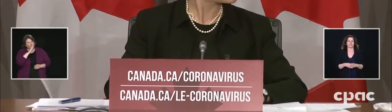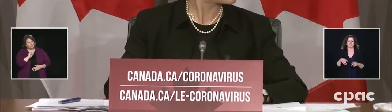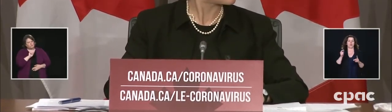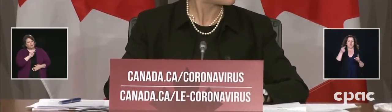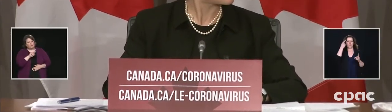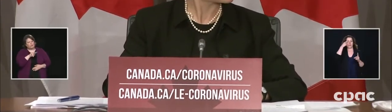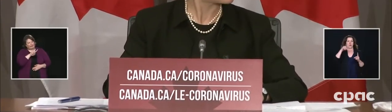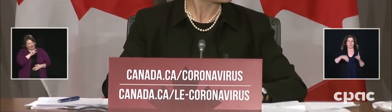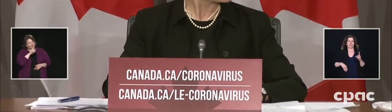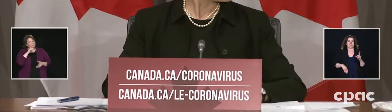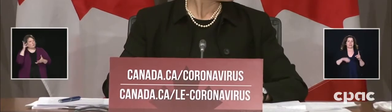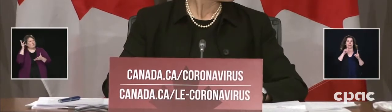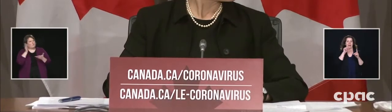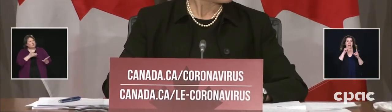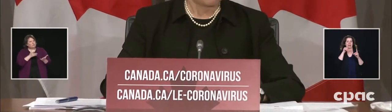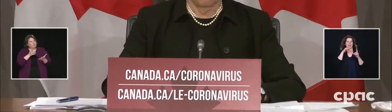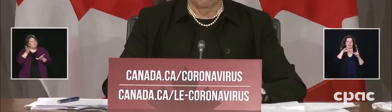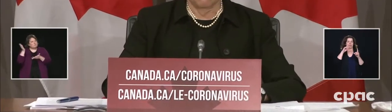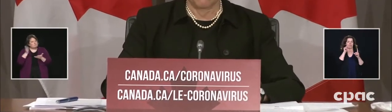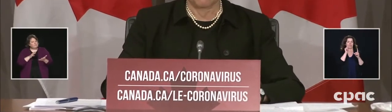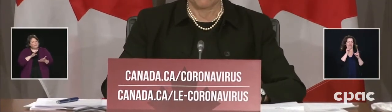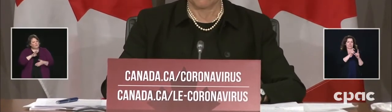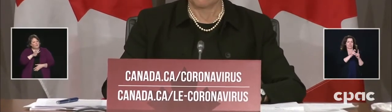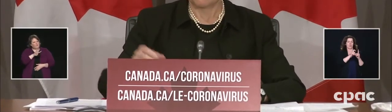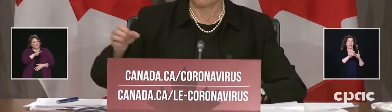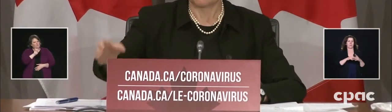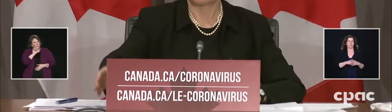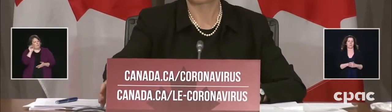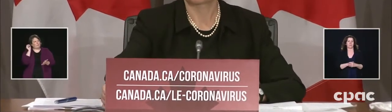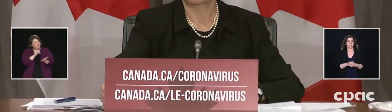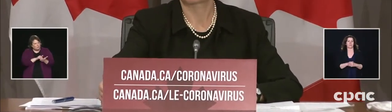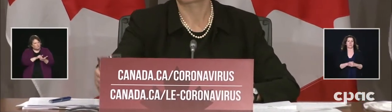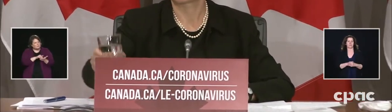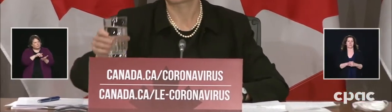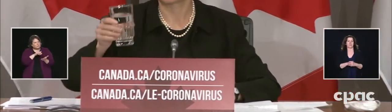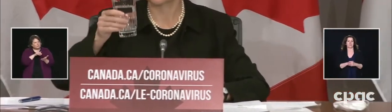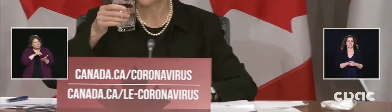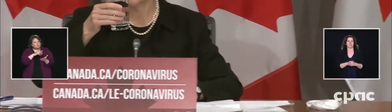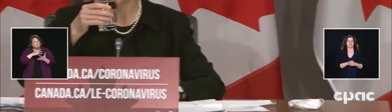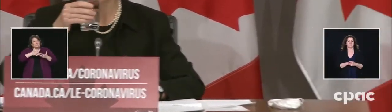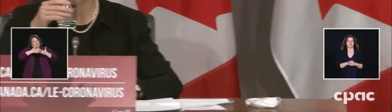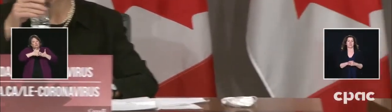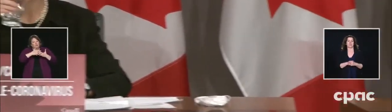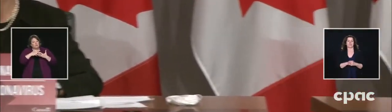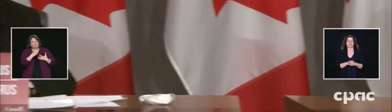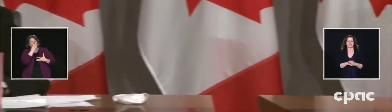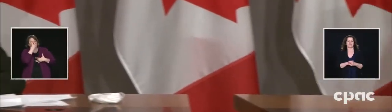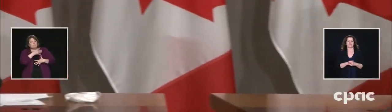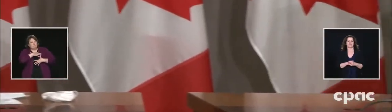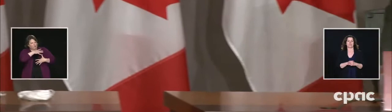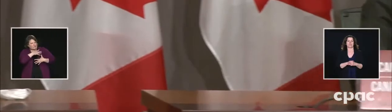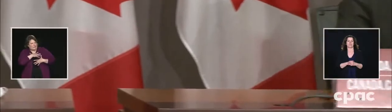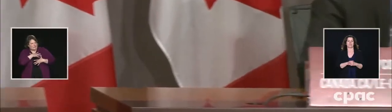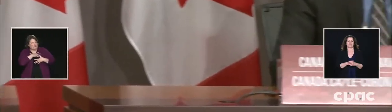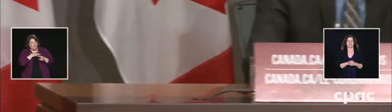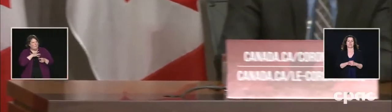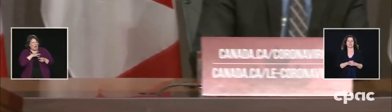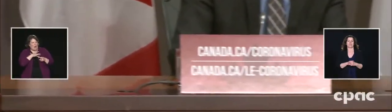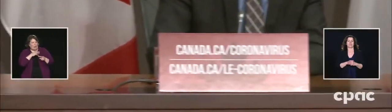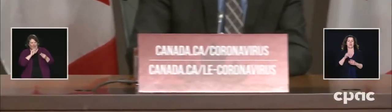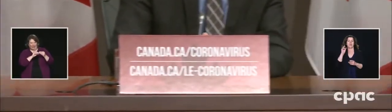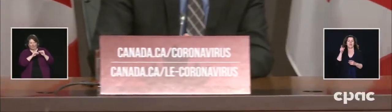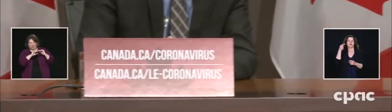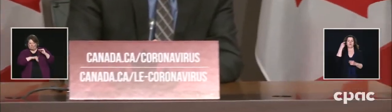only 203 have arrived, a number that's remained largely the same for weeks now. Is there a problem? And in terms of KN95